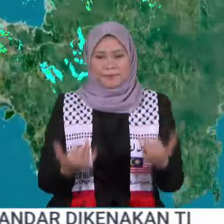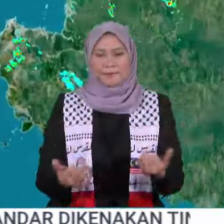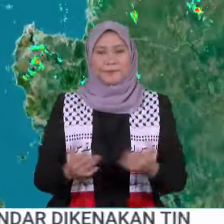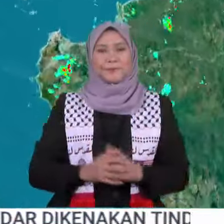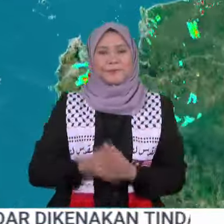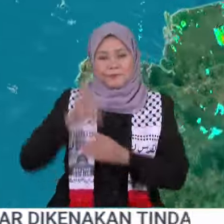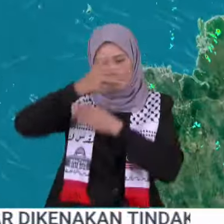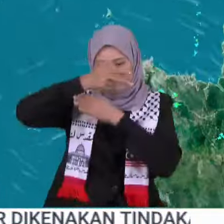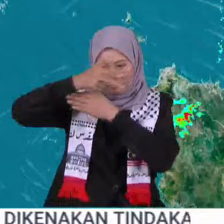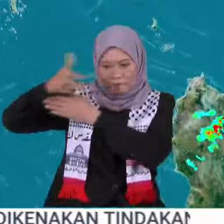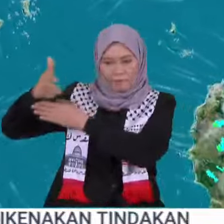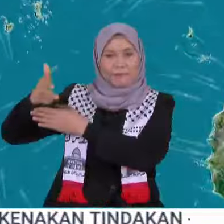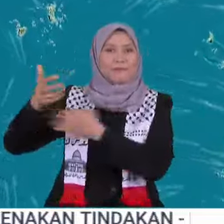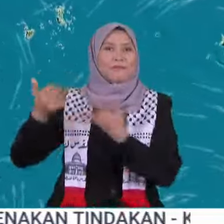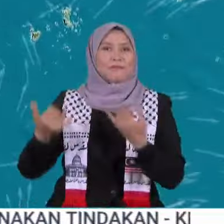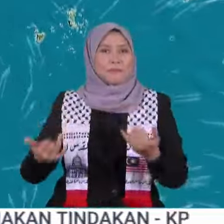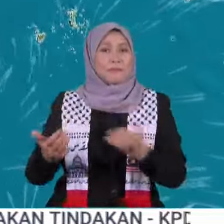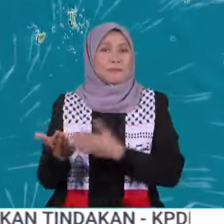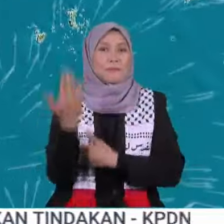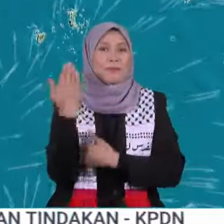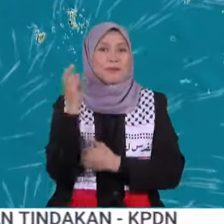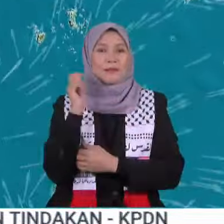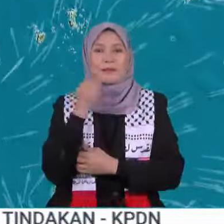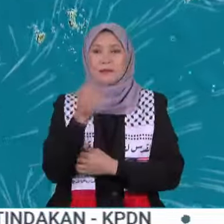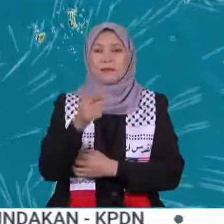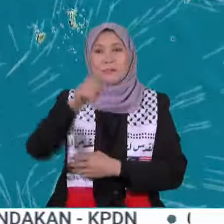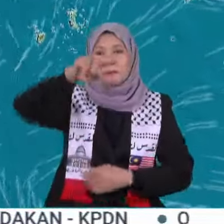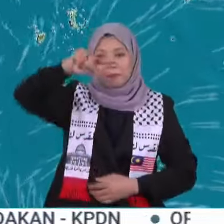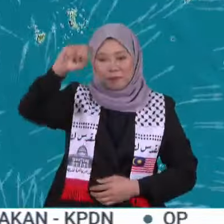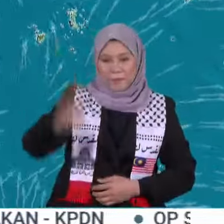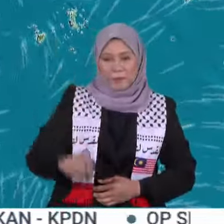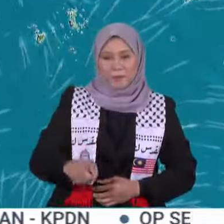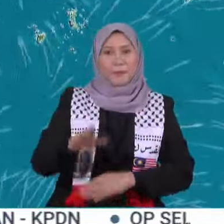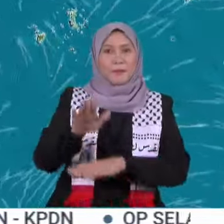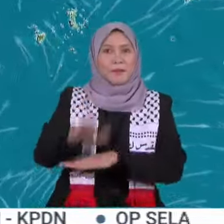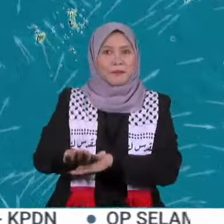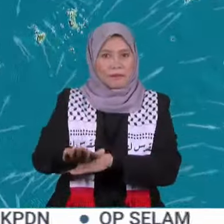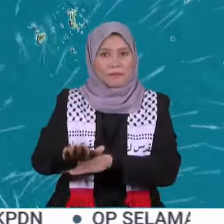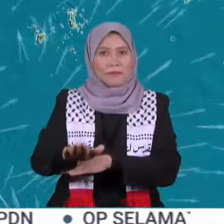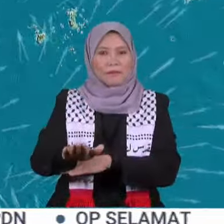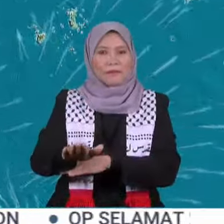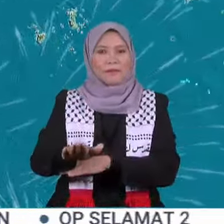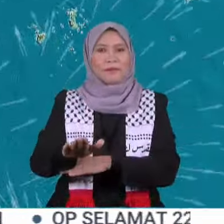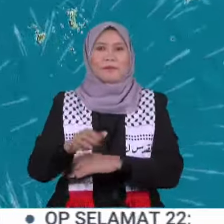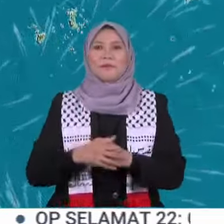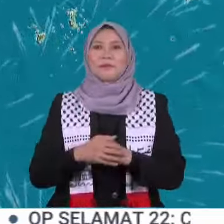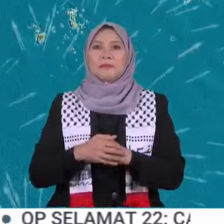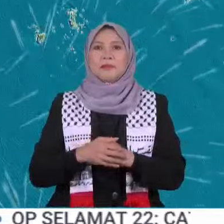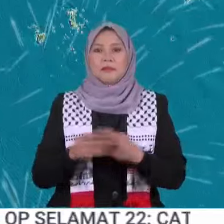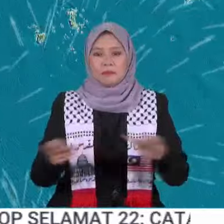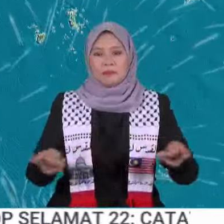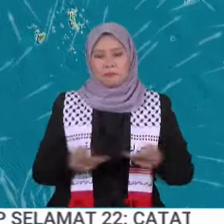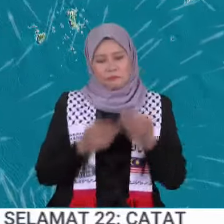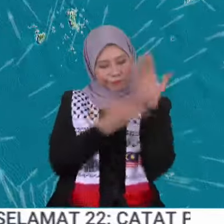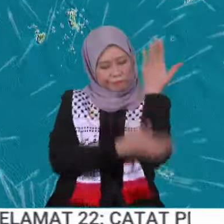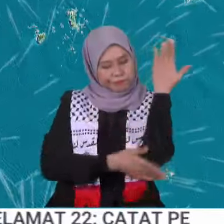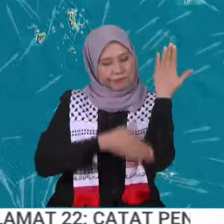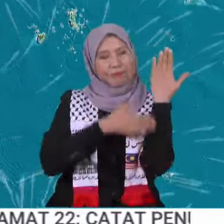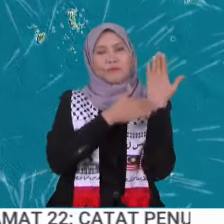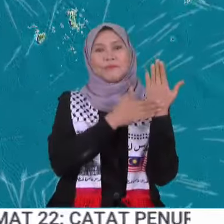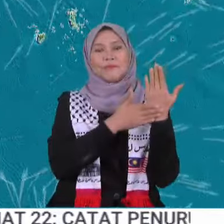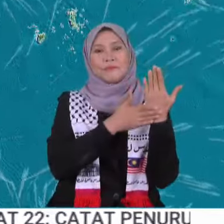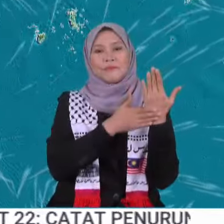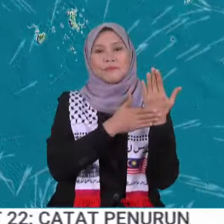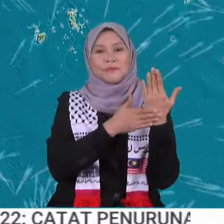Radar menunjukkan seperti yang telah disebutkan pada pagi tadi, ribut petir berlaku pada petang ini di kebanyakan negeri di sekitar Semenanjung, terutamanya di